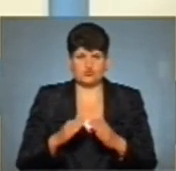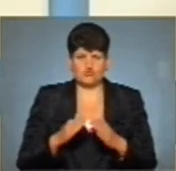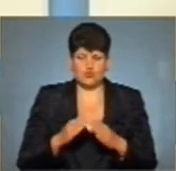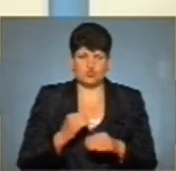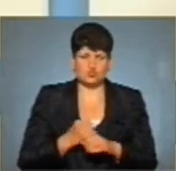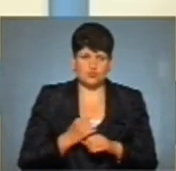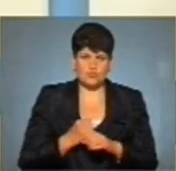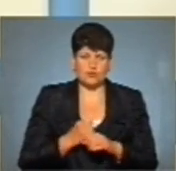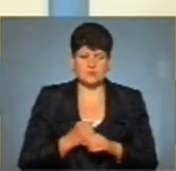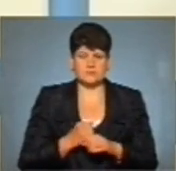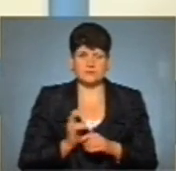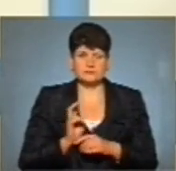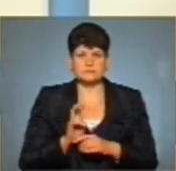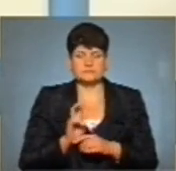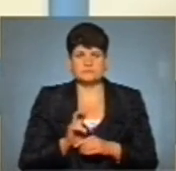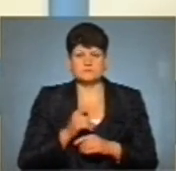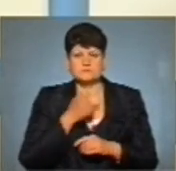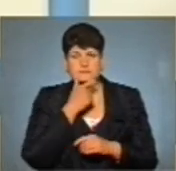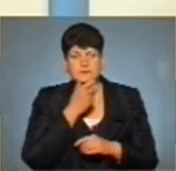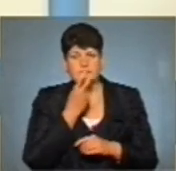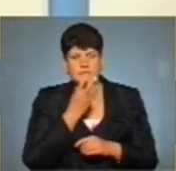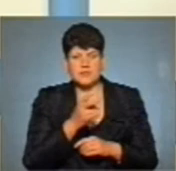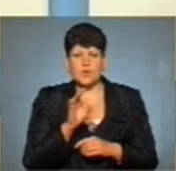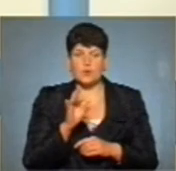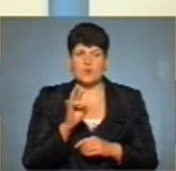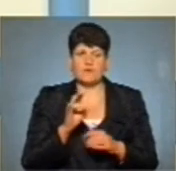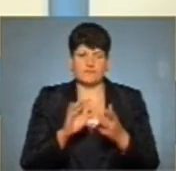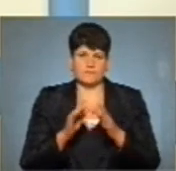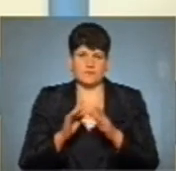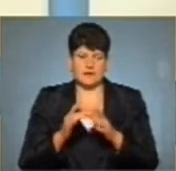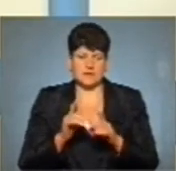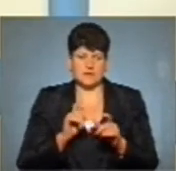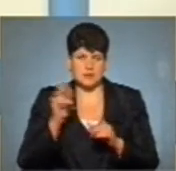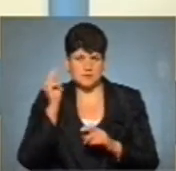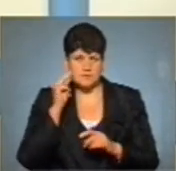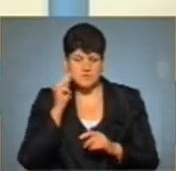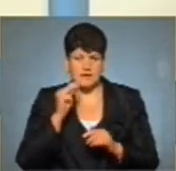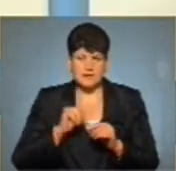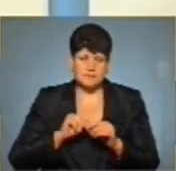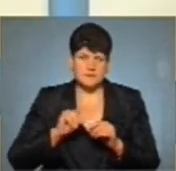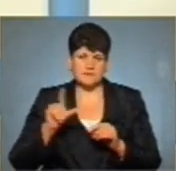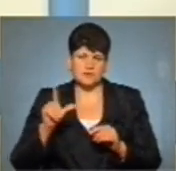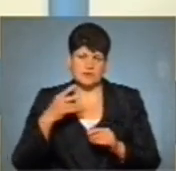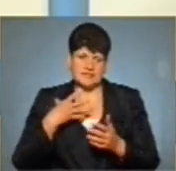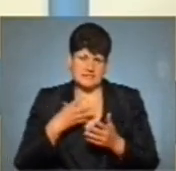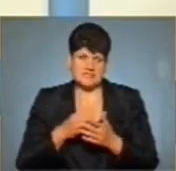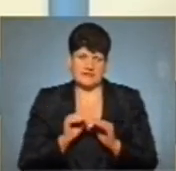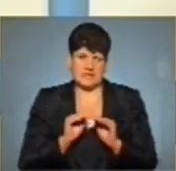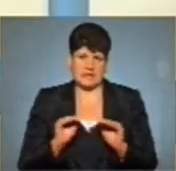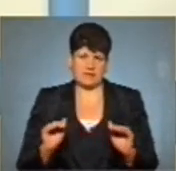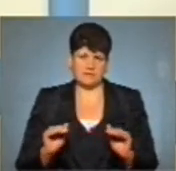роботи, відвідувати, скажімо, в онлайні ці курси і підвищувати свій кваліфікаційний